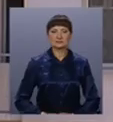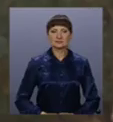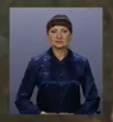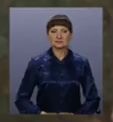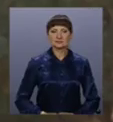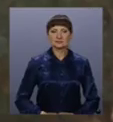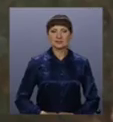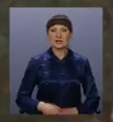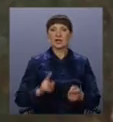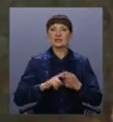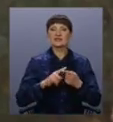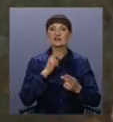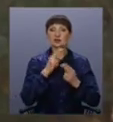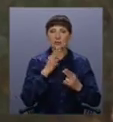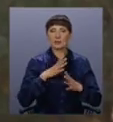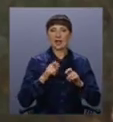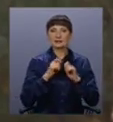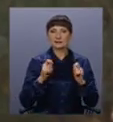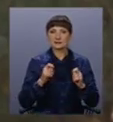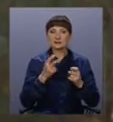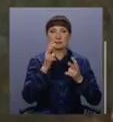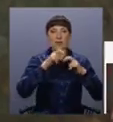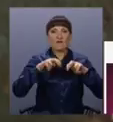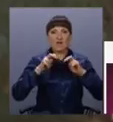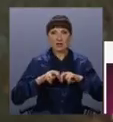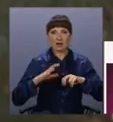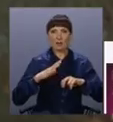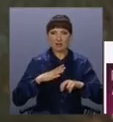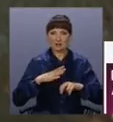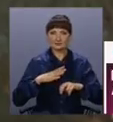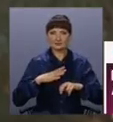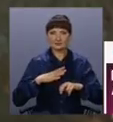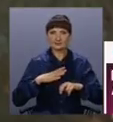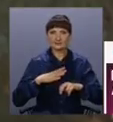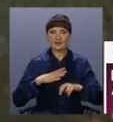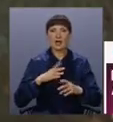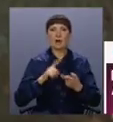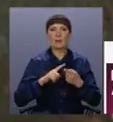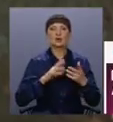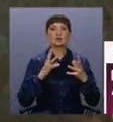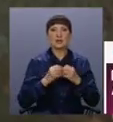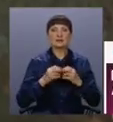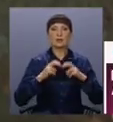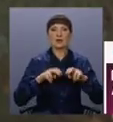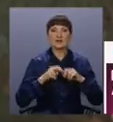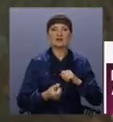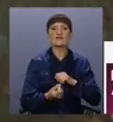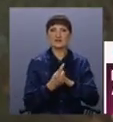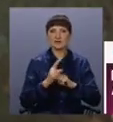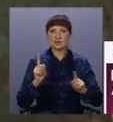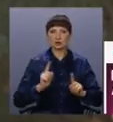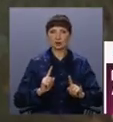на снова не жаловал было открыто не плана проверка проведена проверка по проекту вылью